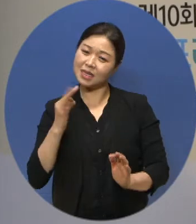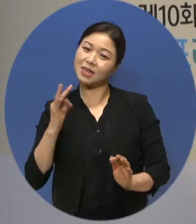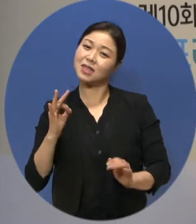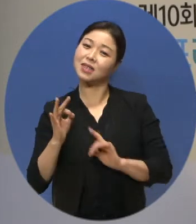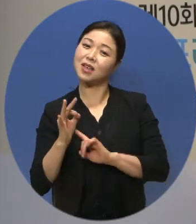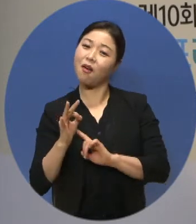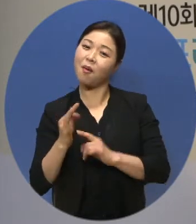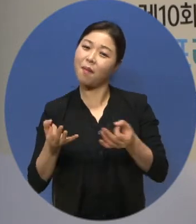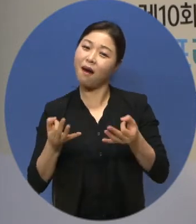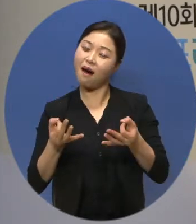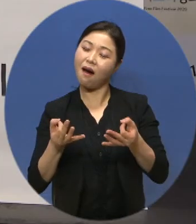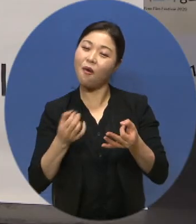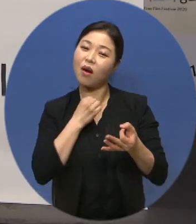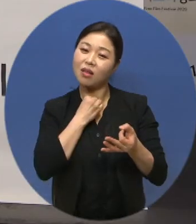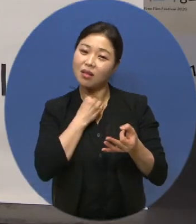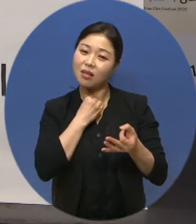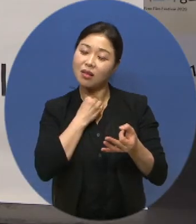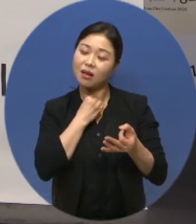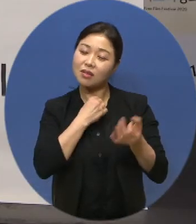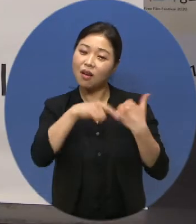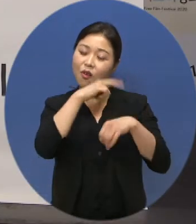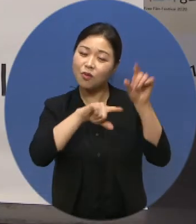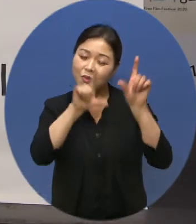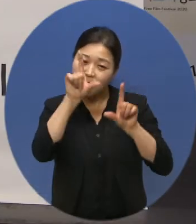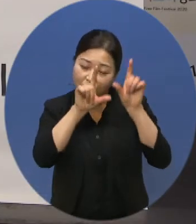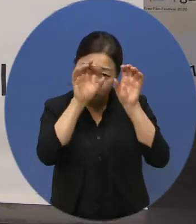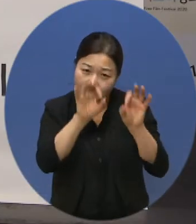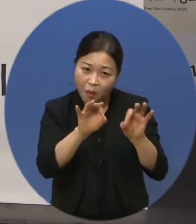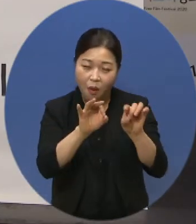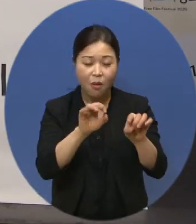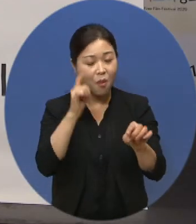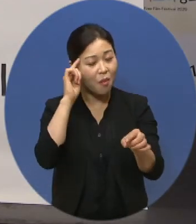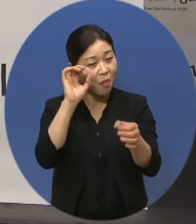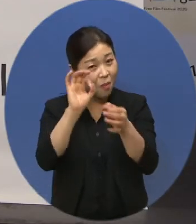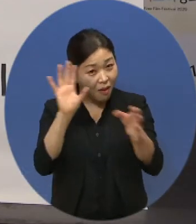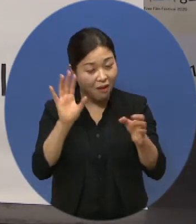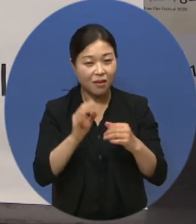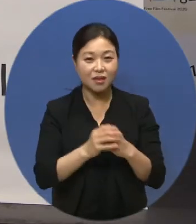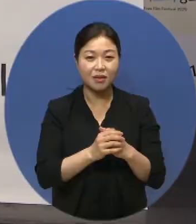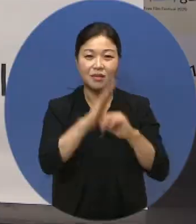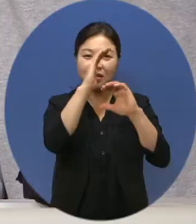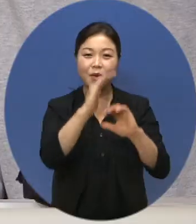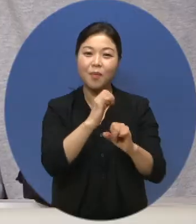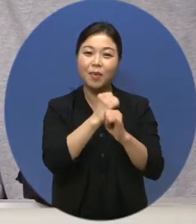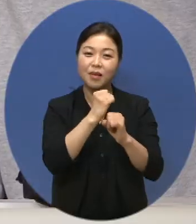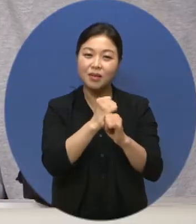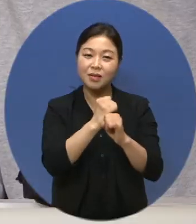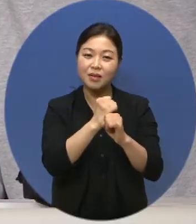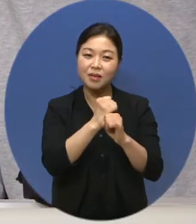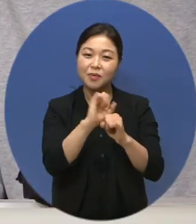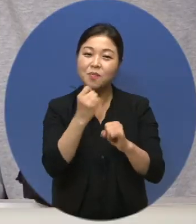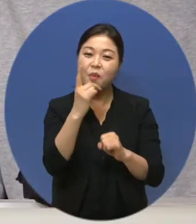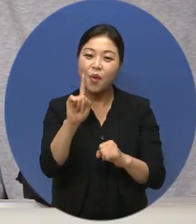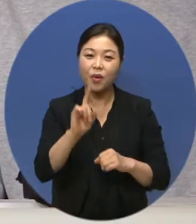생각이 있었는데 그 그림은 어떻게 의도하고 만드신 건지 좀 궁금하거든요.